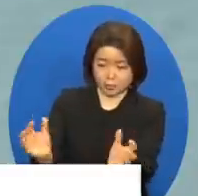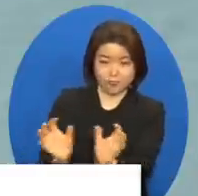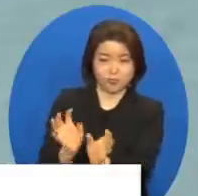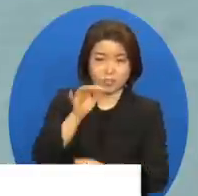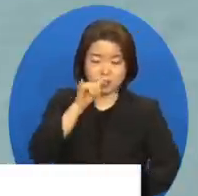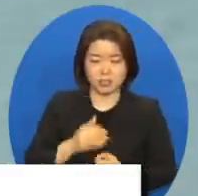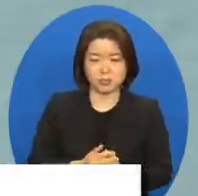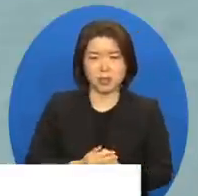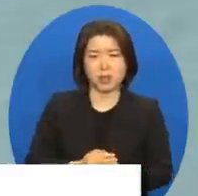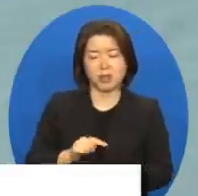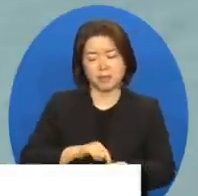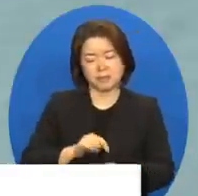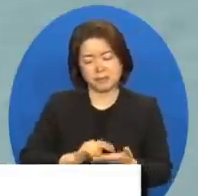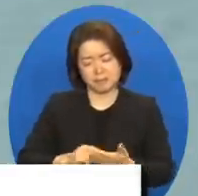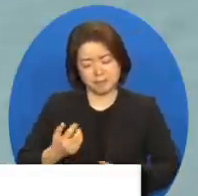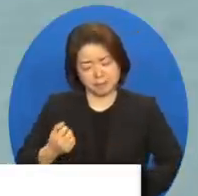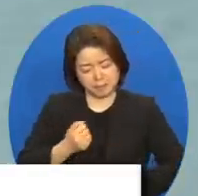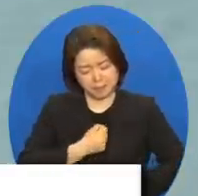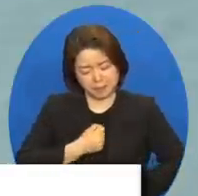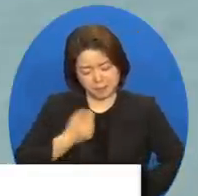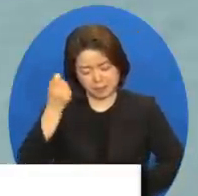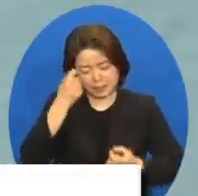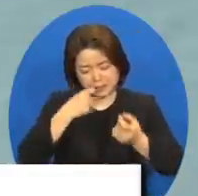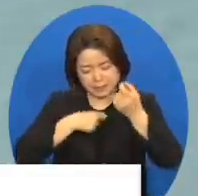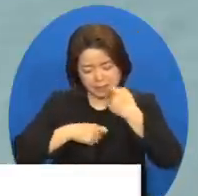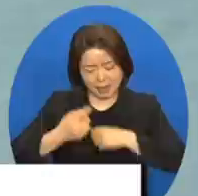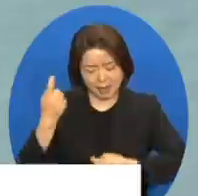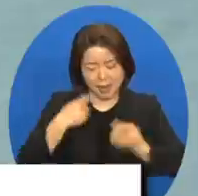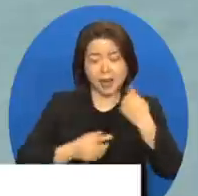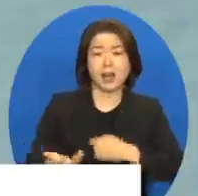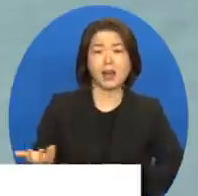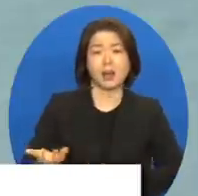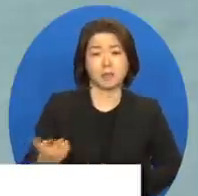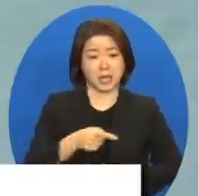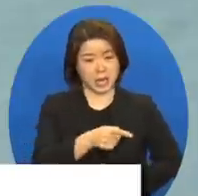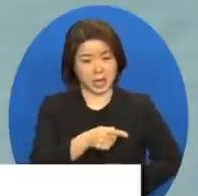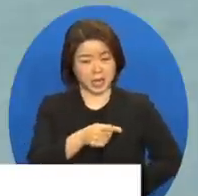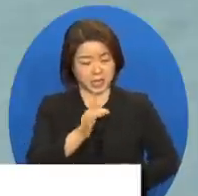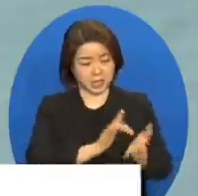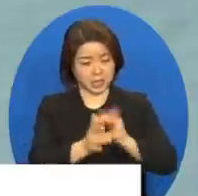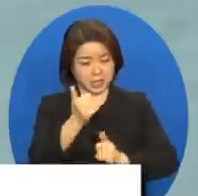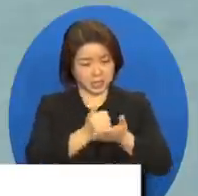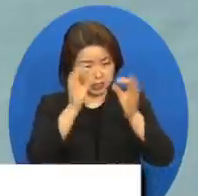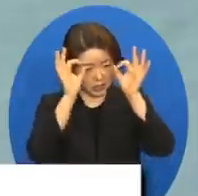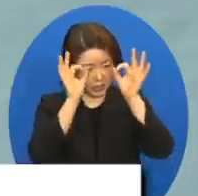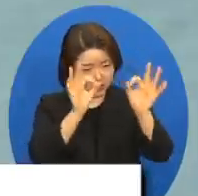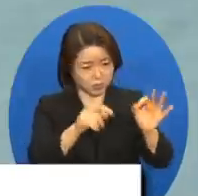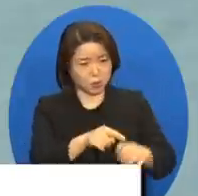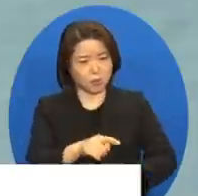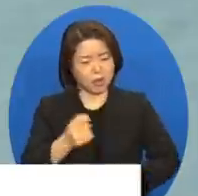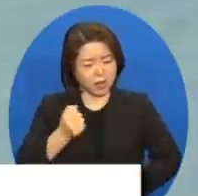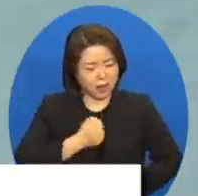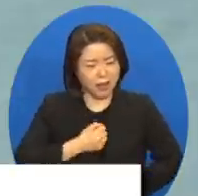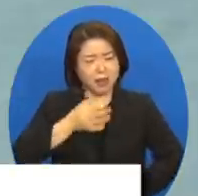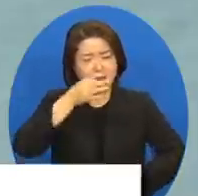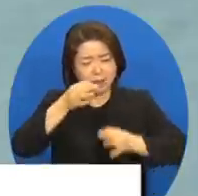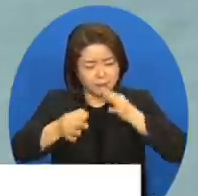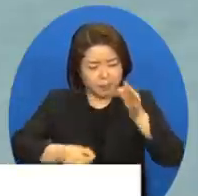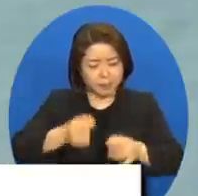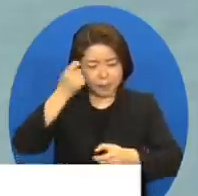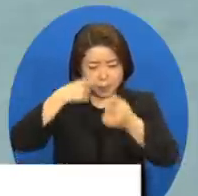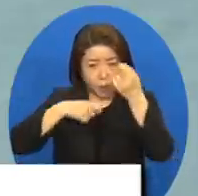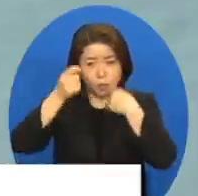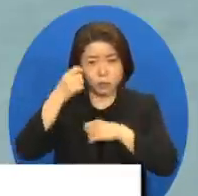얼마나 가슴이 찢어지듯이 아팠겠습니까? 그 예수님을 보고 정말 통곡을 하고 우는